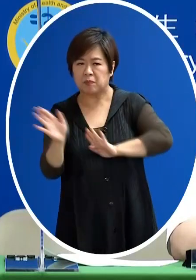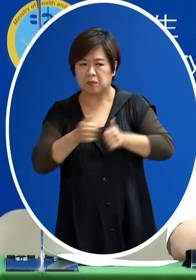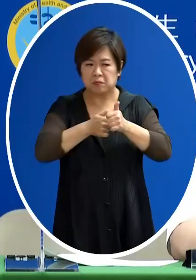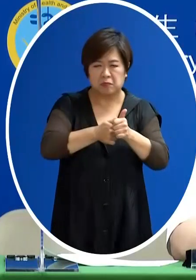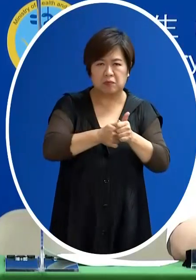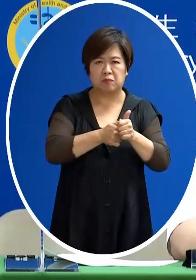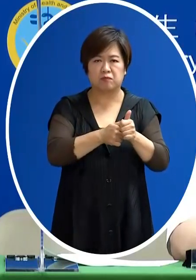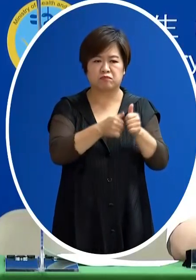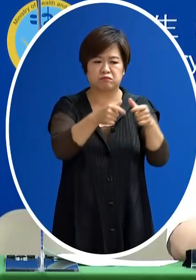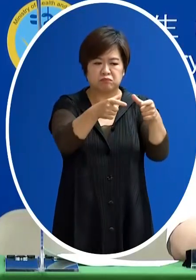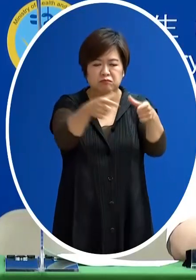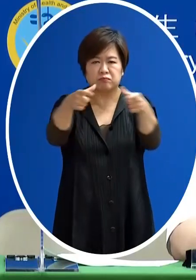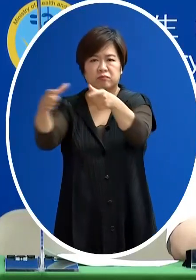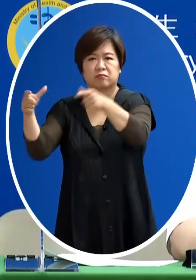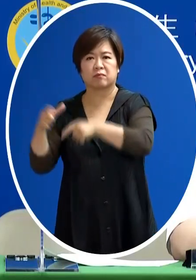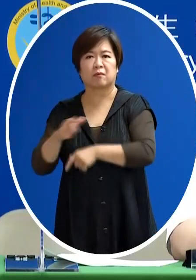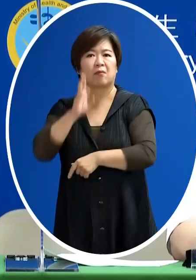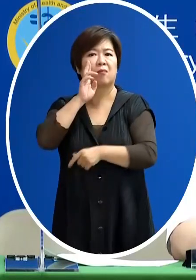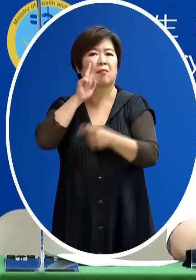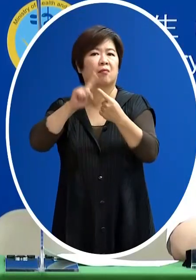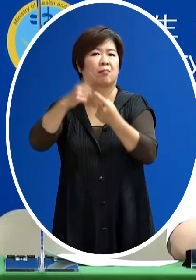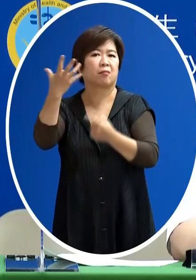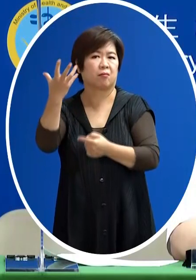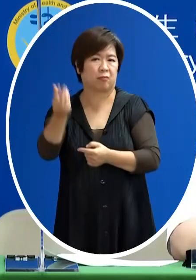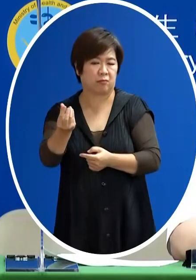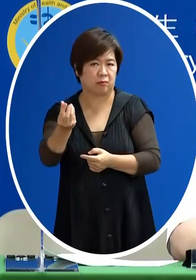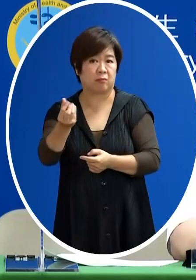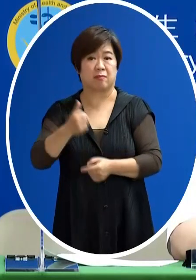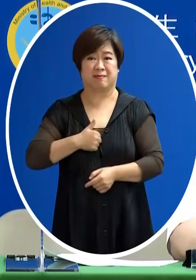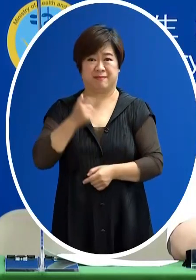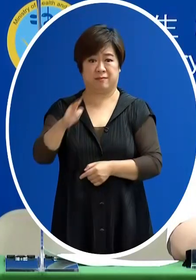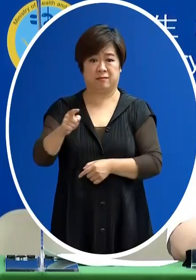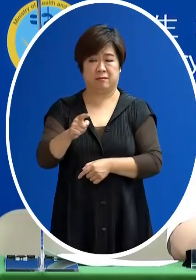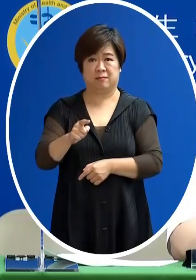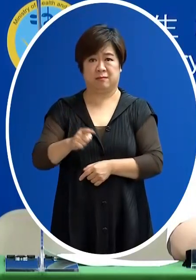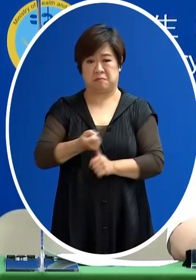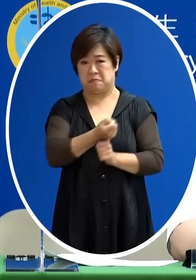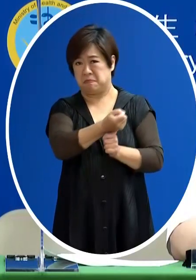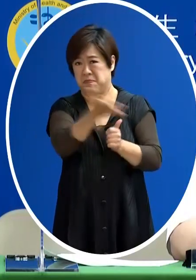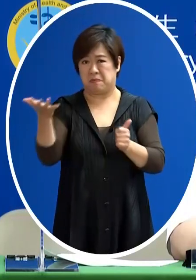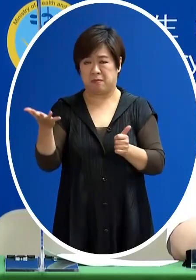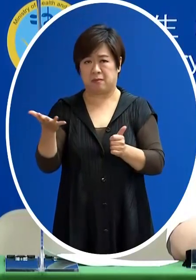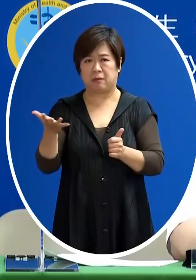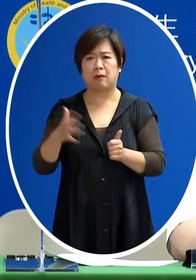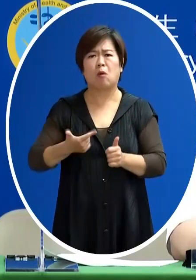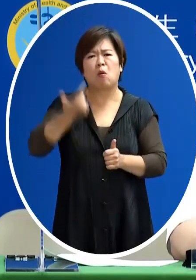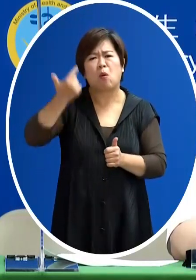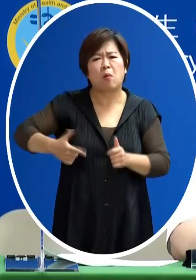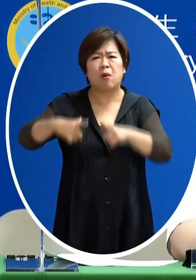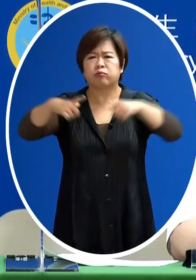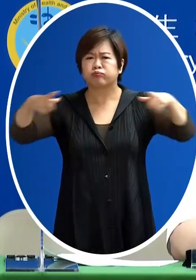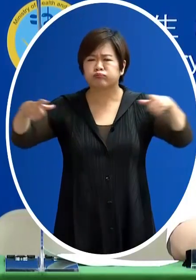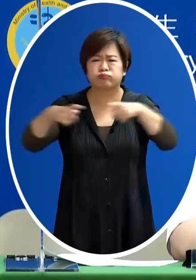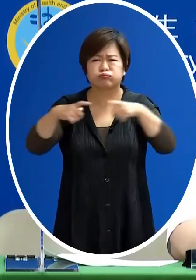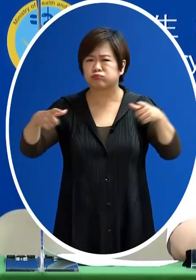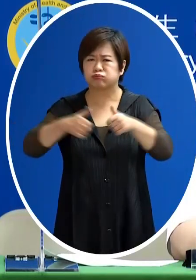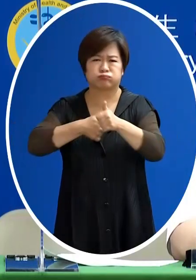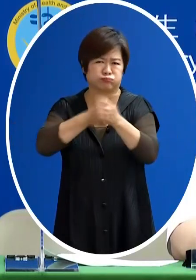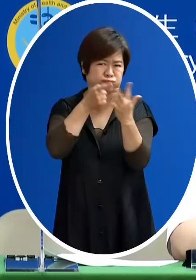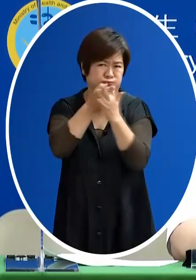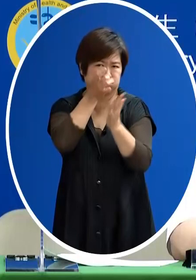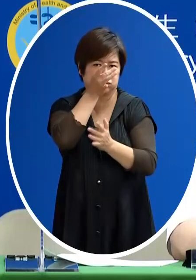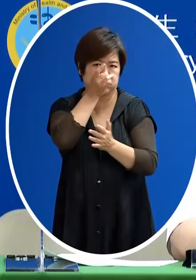快的看起来账面上会下降，可是上事实上对于整个流行跟传播的趋势是没有办法很精确的掌握的